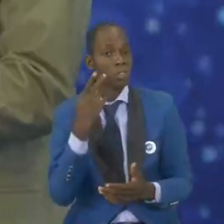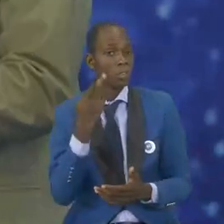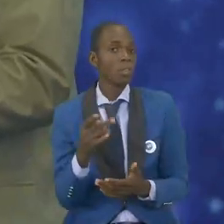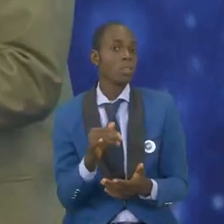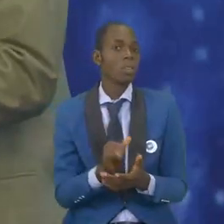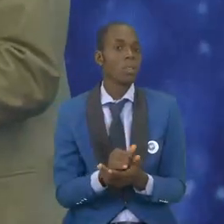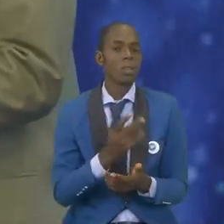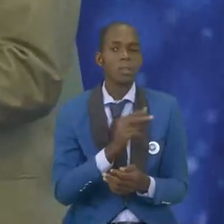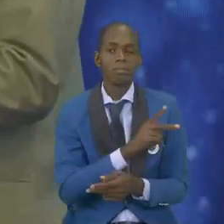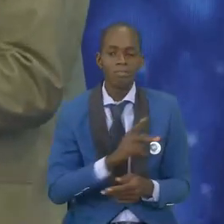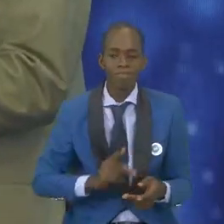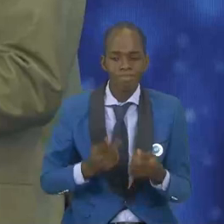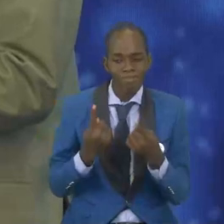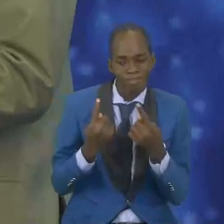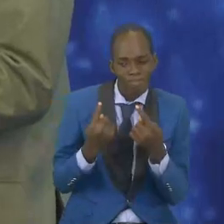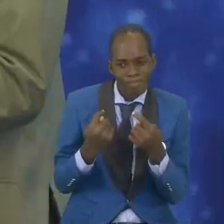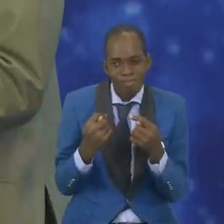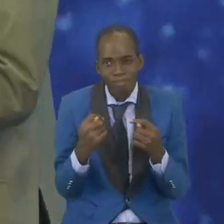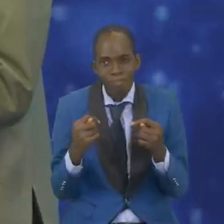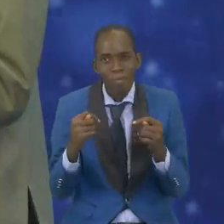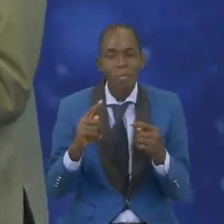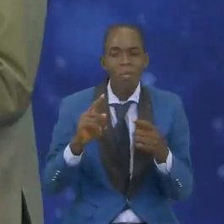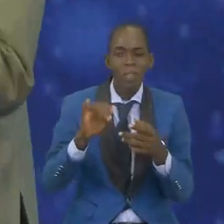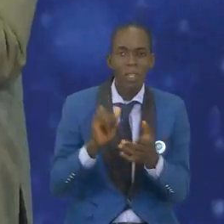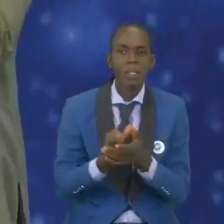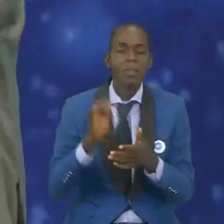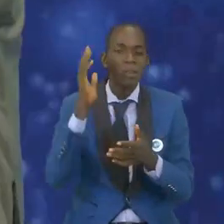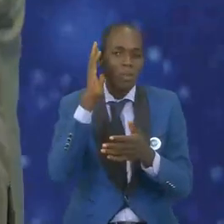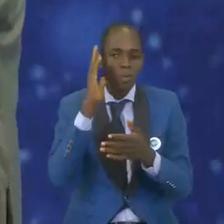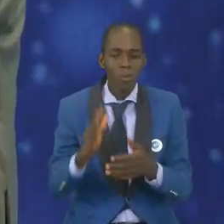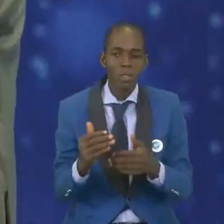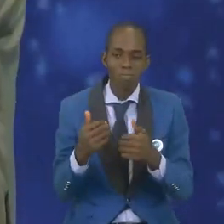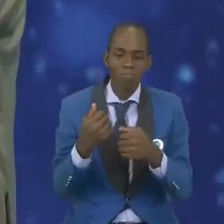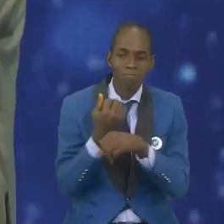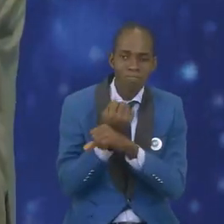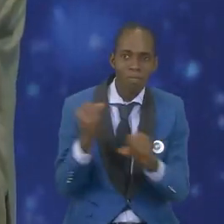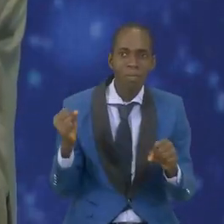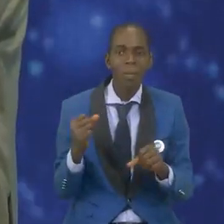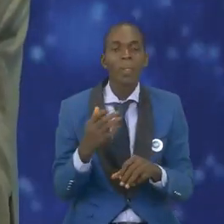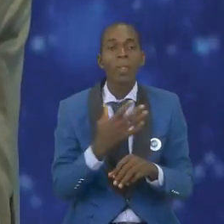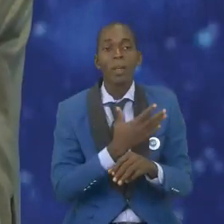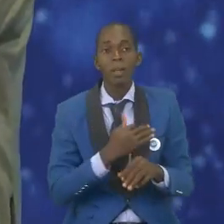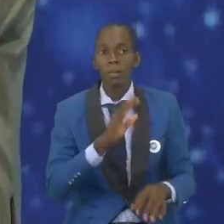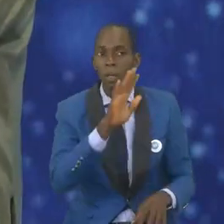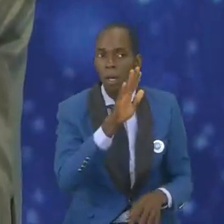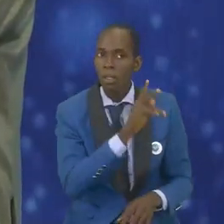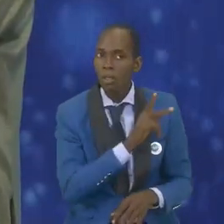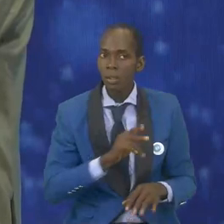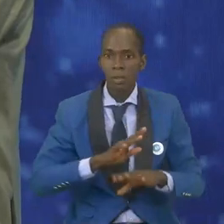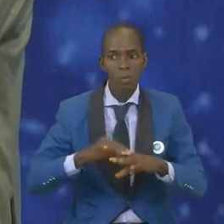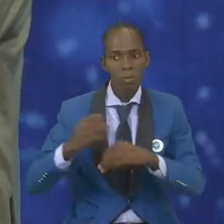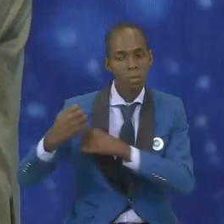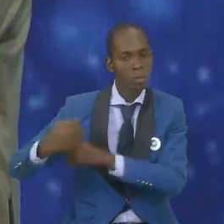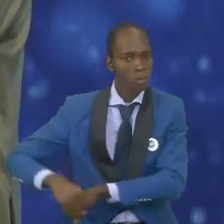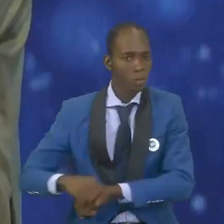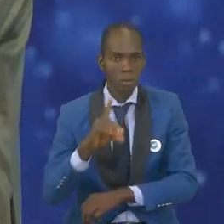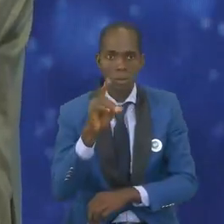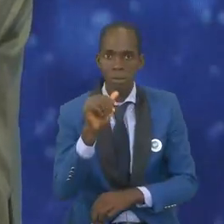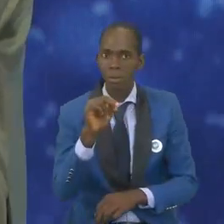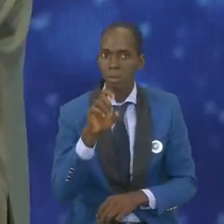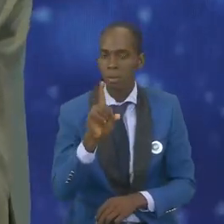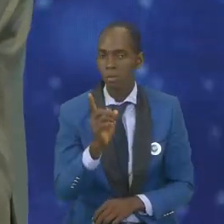prier. Alors ils l'ont arrêté. Et le roi a essayé de le délivrer. Ils